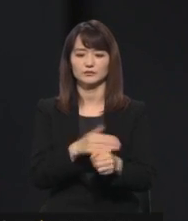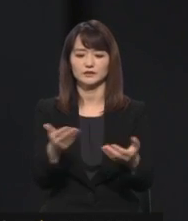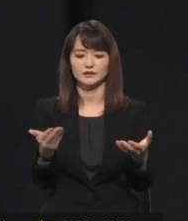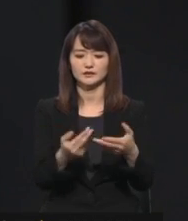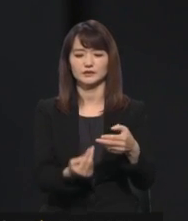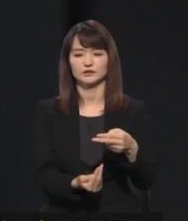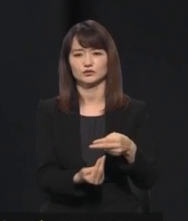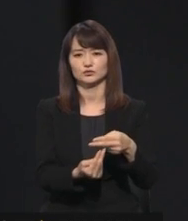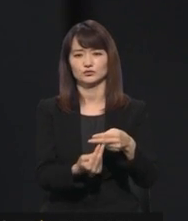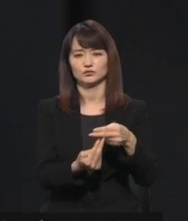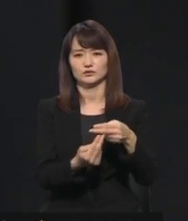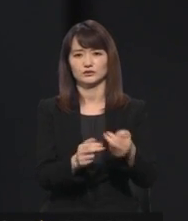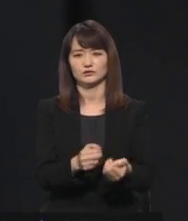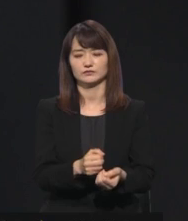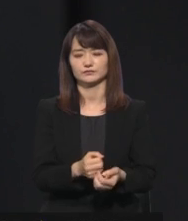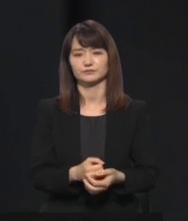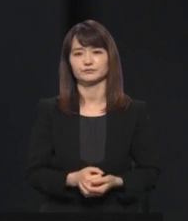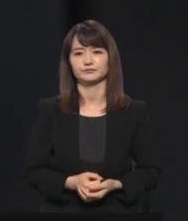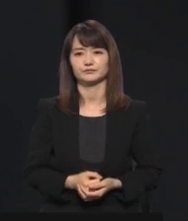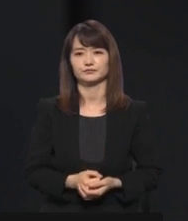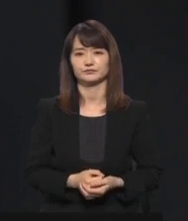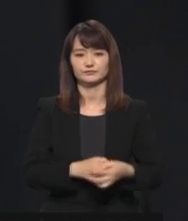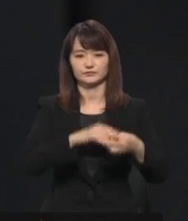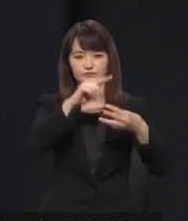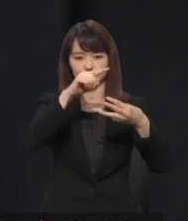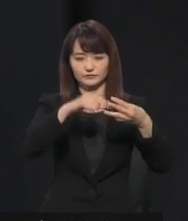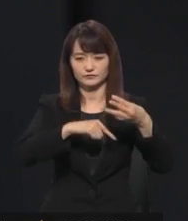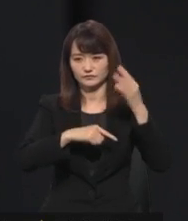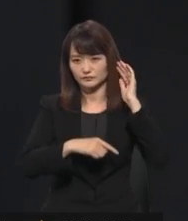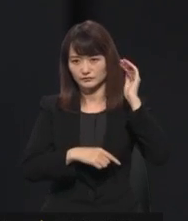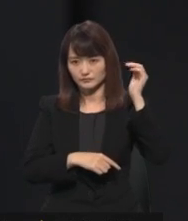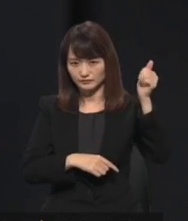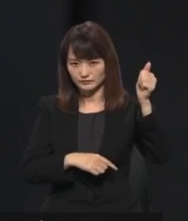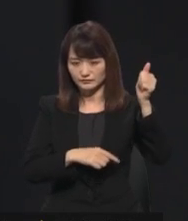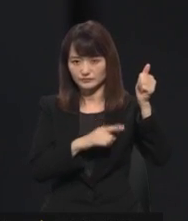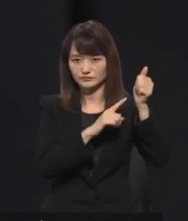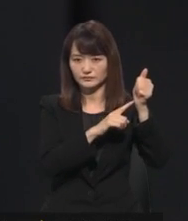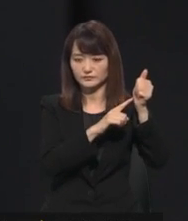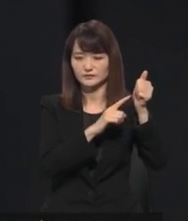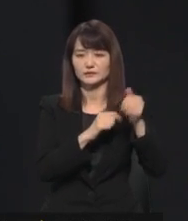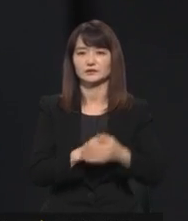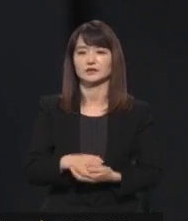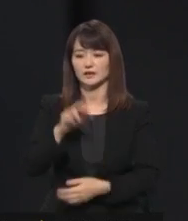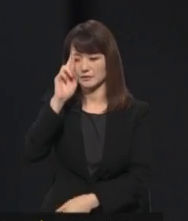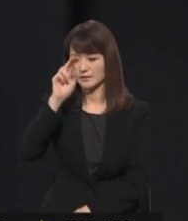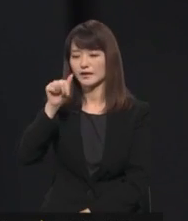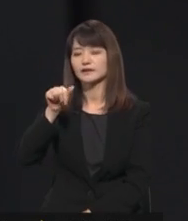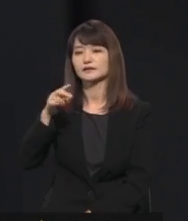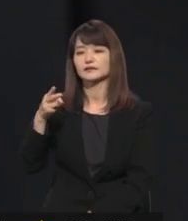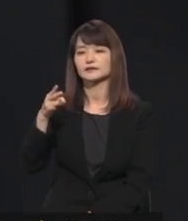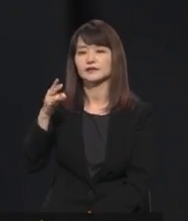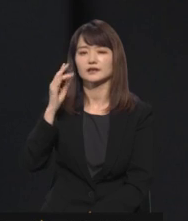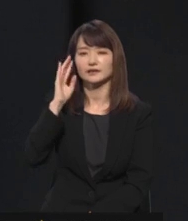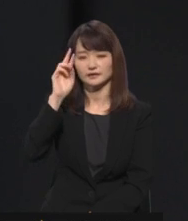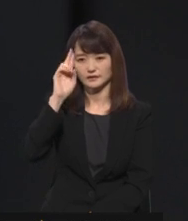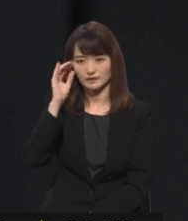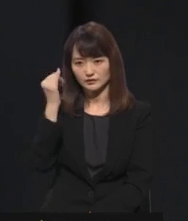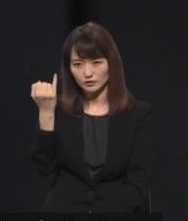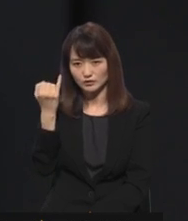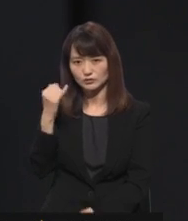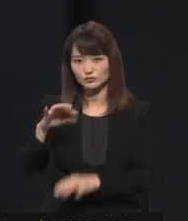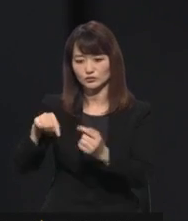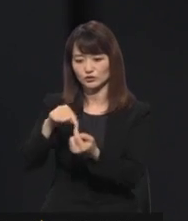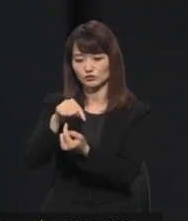대통령이 박근혜 그 국정원과 수사를 하면서 어 그 동안의 잘 적용하지 않았던